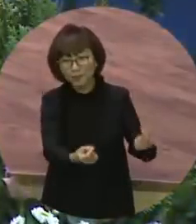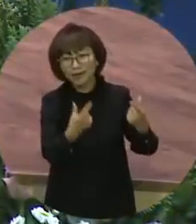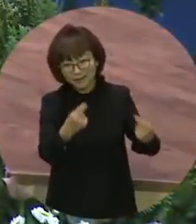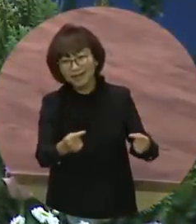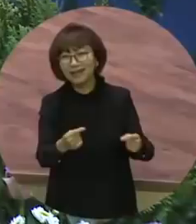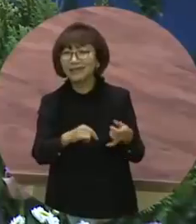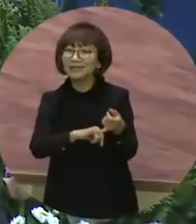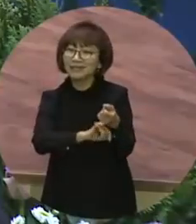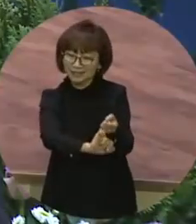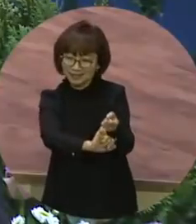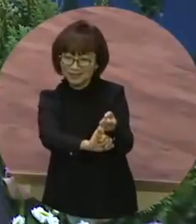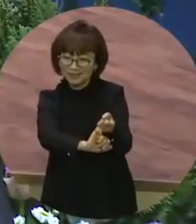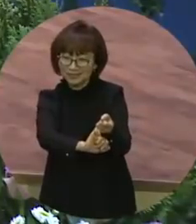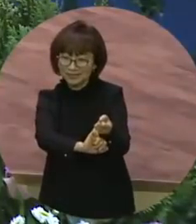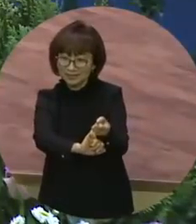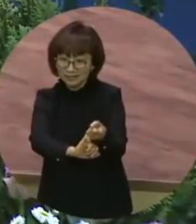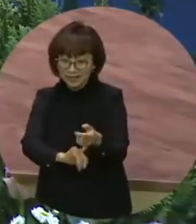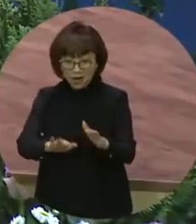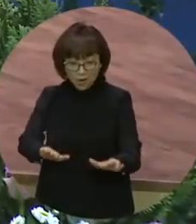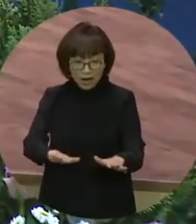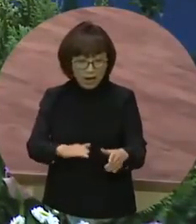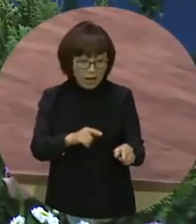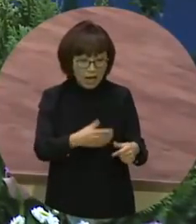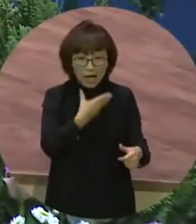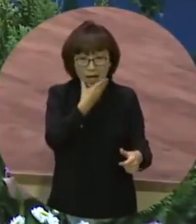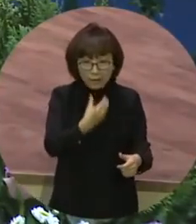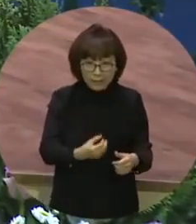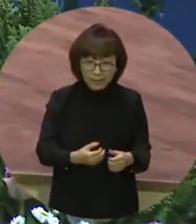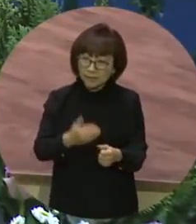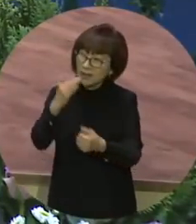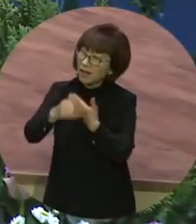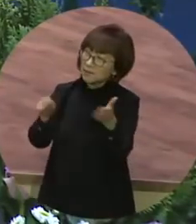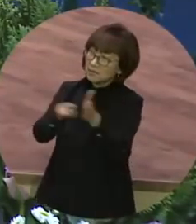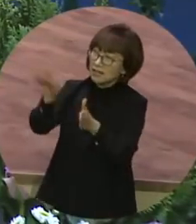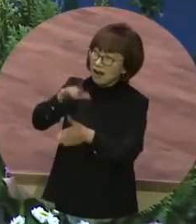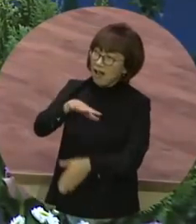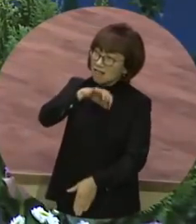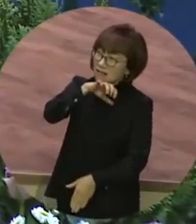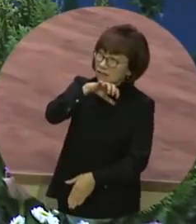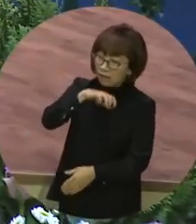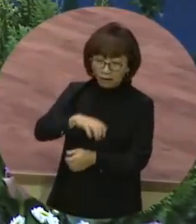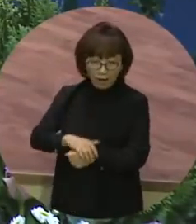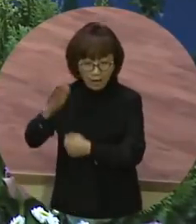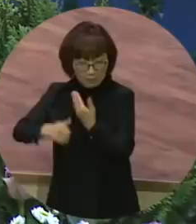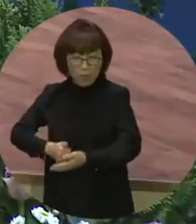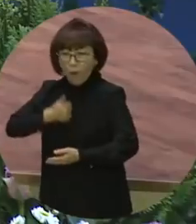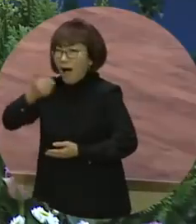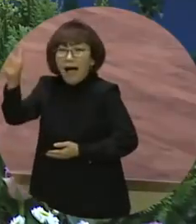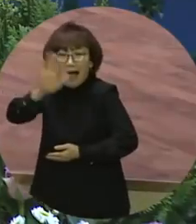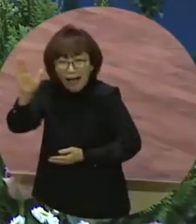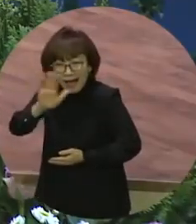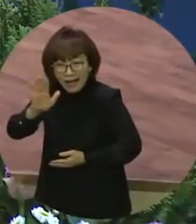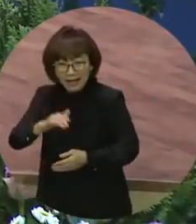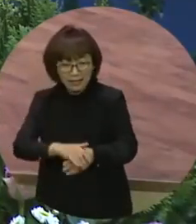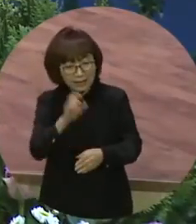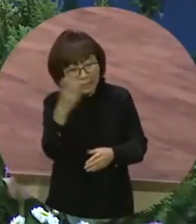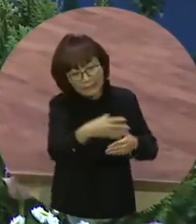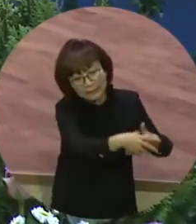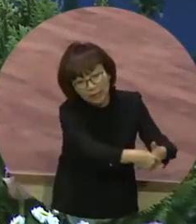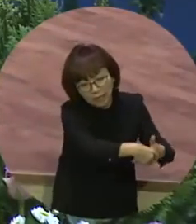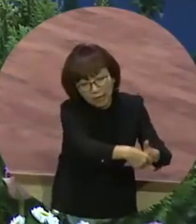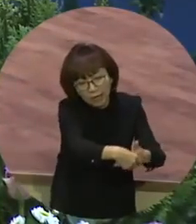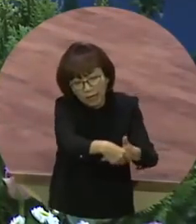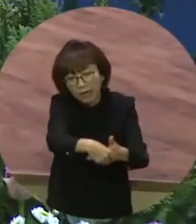있는 아브라함에게 화를 내시지 아니하시고 또다시 아브라함의 씨로 하여금 후사를 있게 할 것임을 또다시